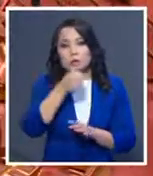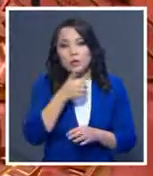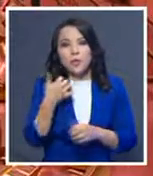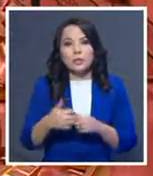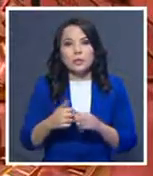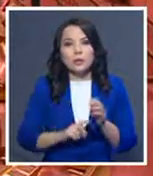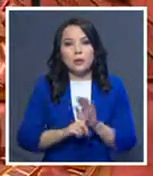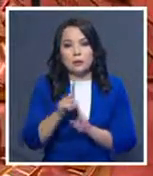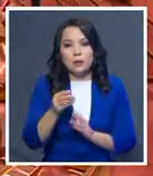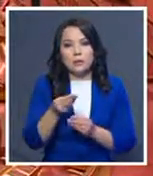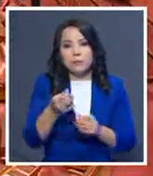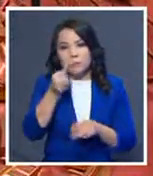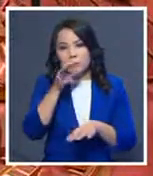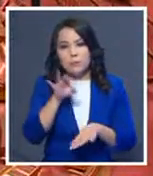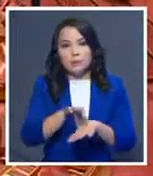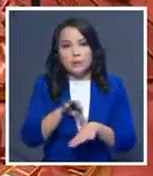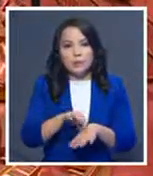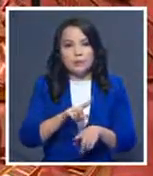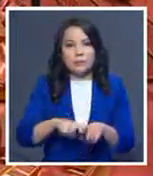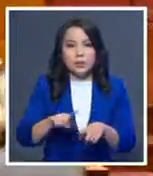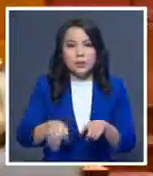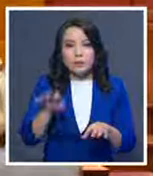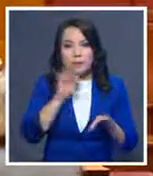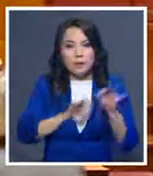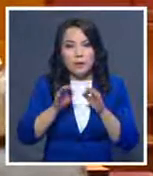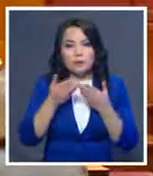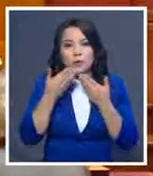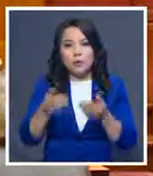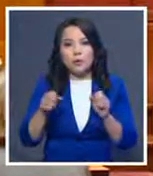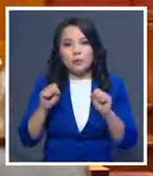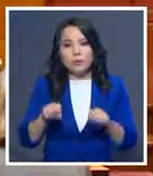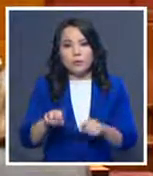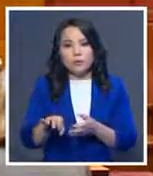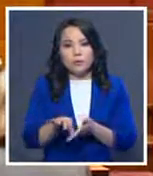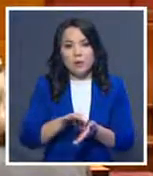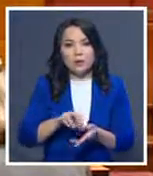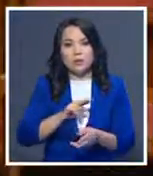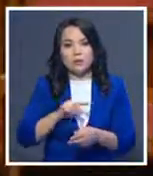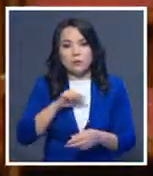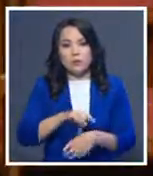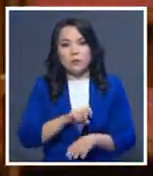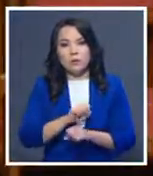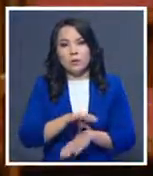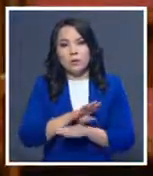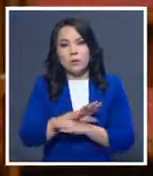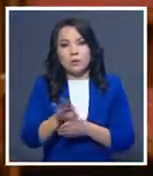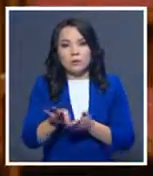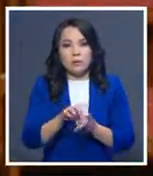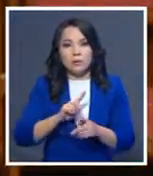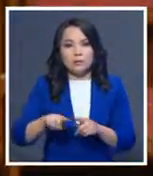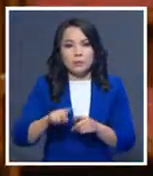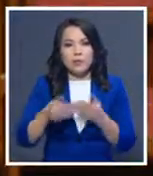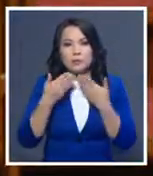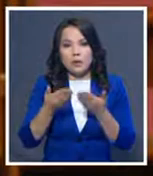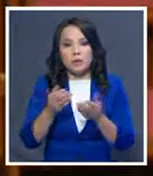бастап жазылмайтын науқастар өлімін тездететін препарат сұрауға құқылы. Эвтаназия 18 жасқа толған және жарты